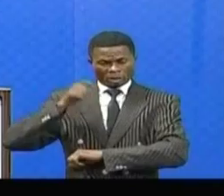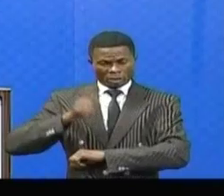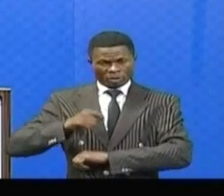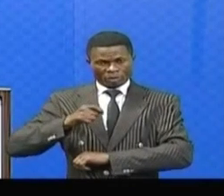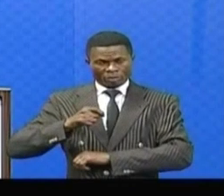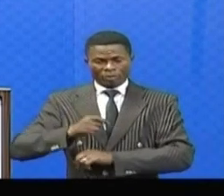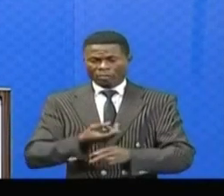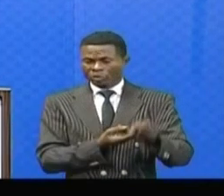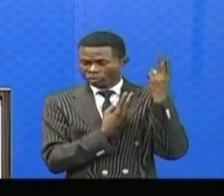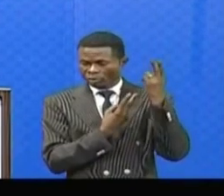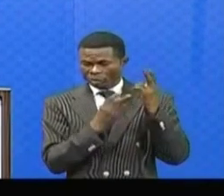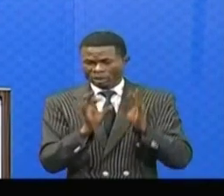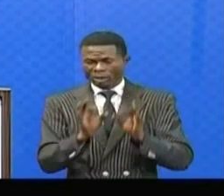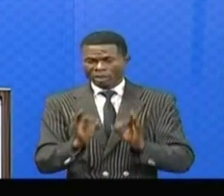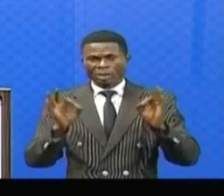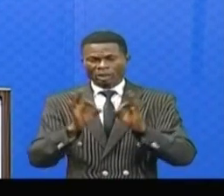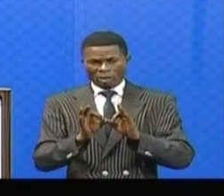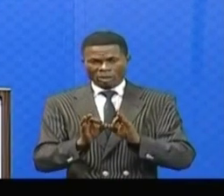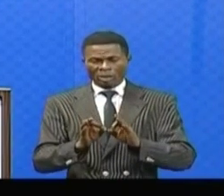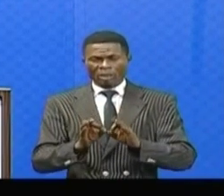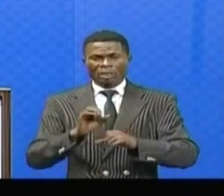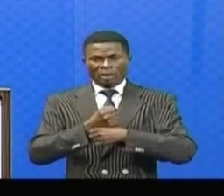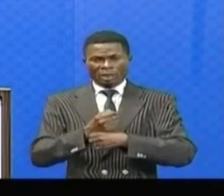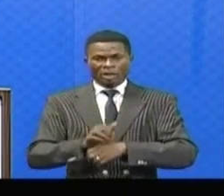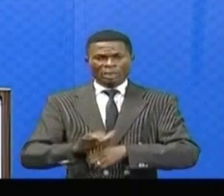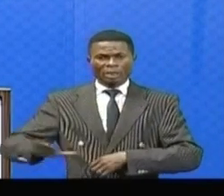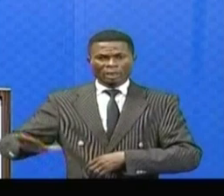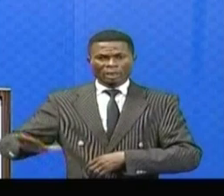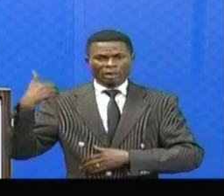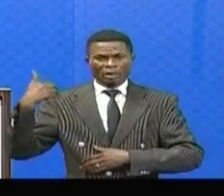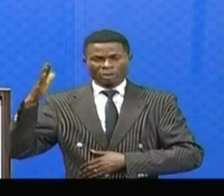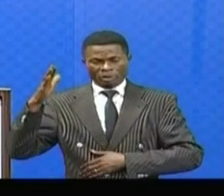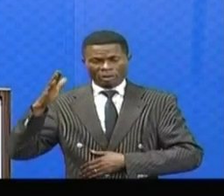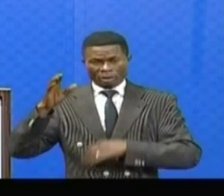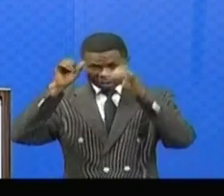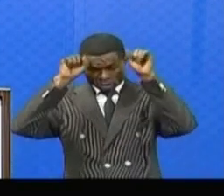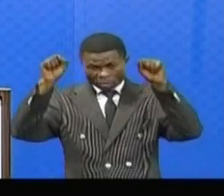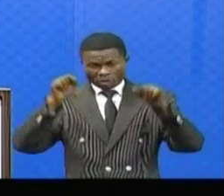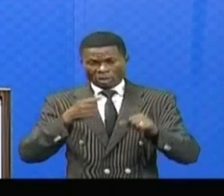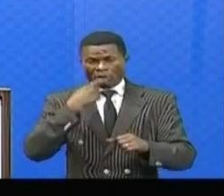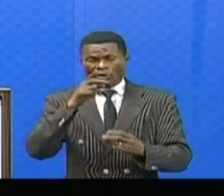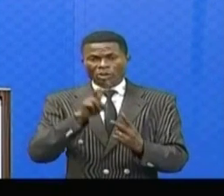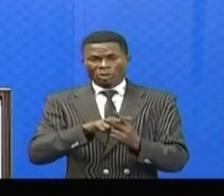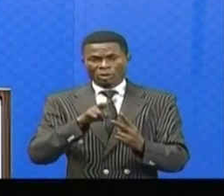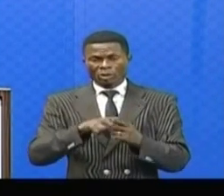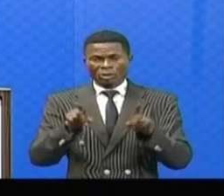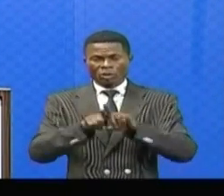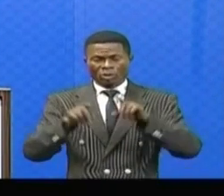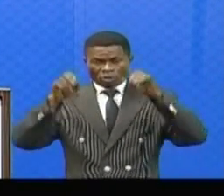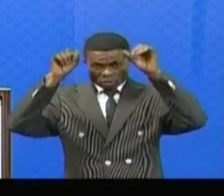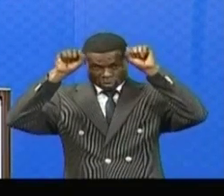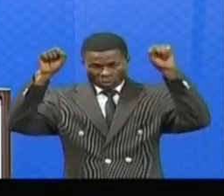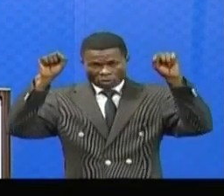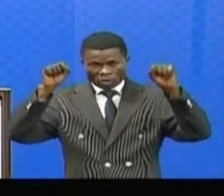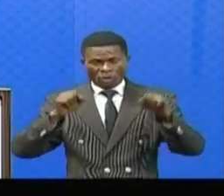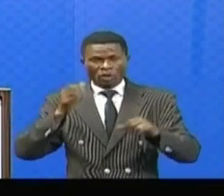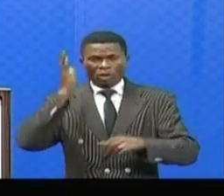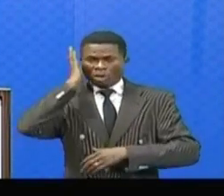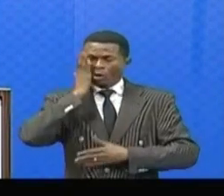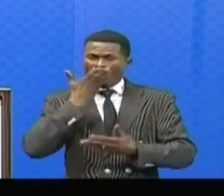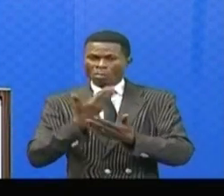Valeur essentielle et fondatrice de l'état de droit, le président de la République se réserve le droit en tant que garant du bon fonctionnement